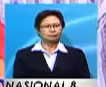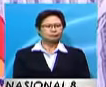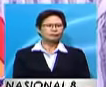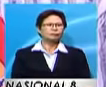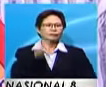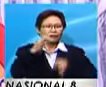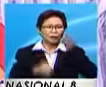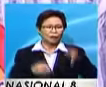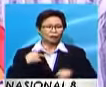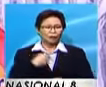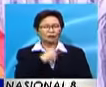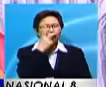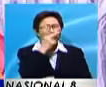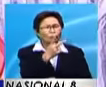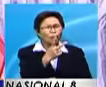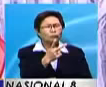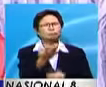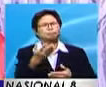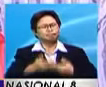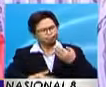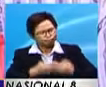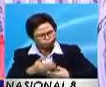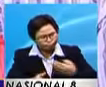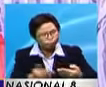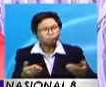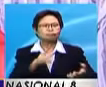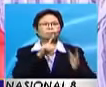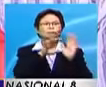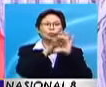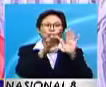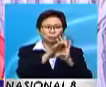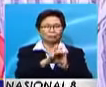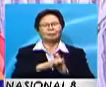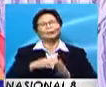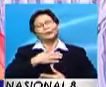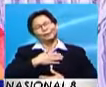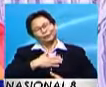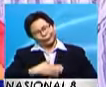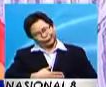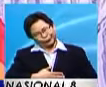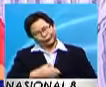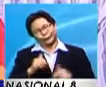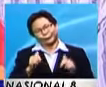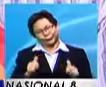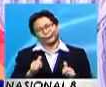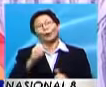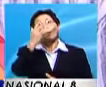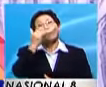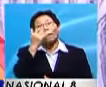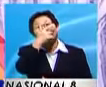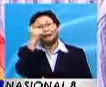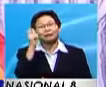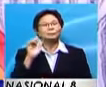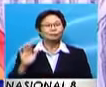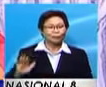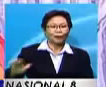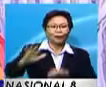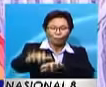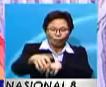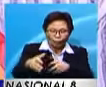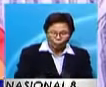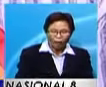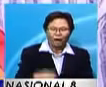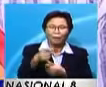Hai kalau kita menengok hasil misalnya dia adalah megahkan mereka karena mereka ini